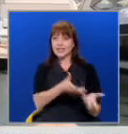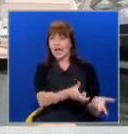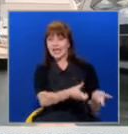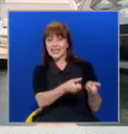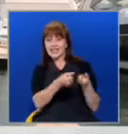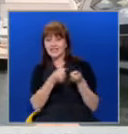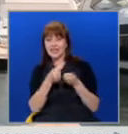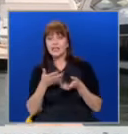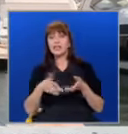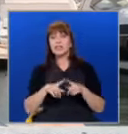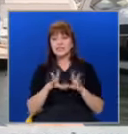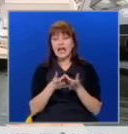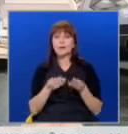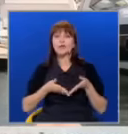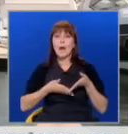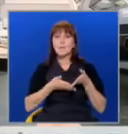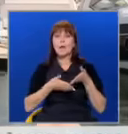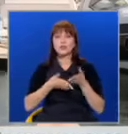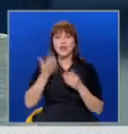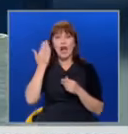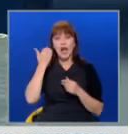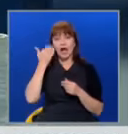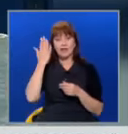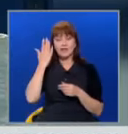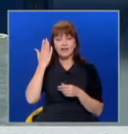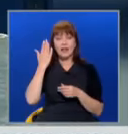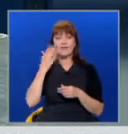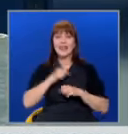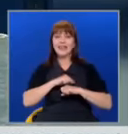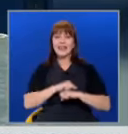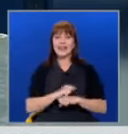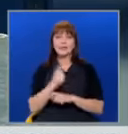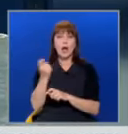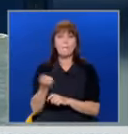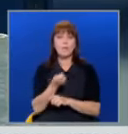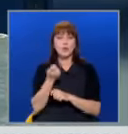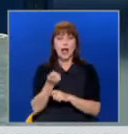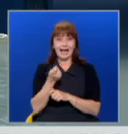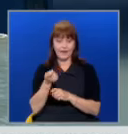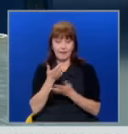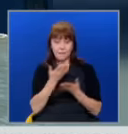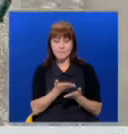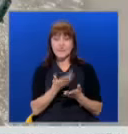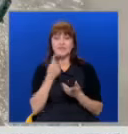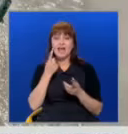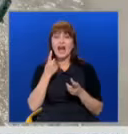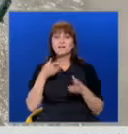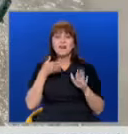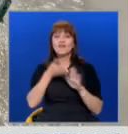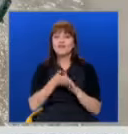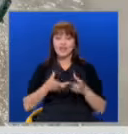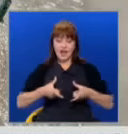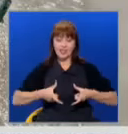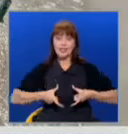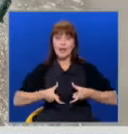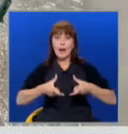от съдействието на Главна дирекция пожарна защита безопасност на населението. Те бяха в една тръба в трюма